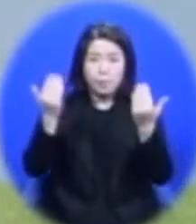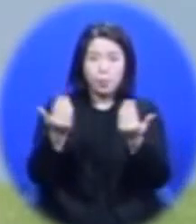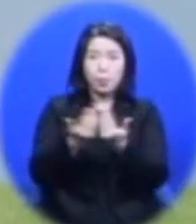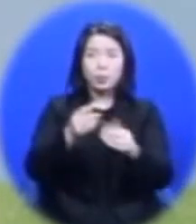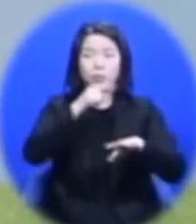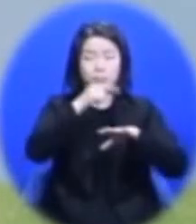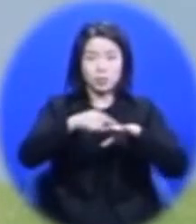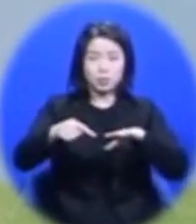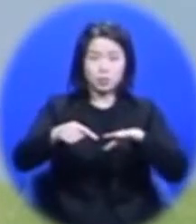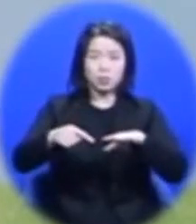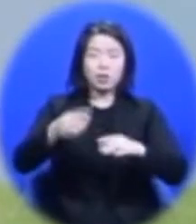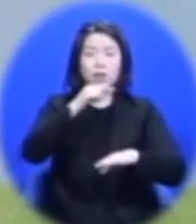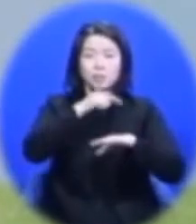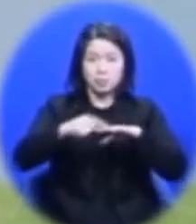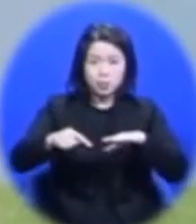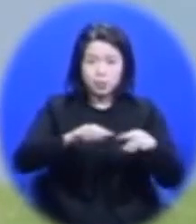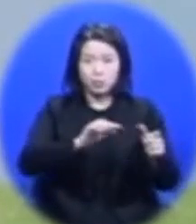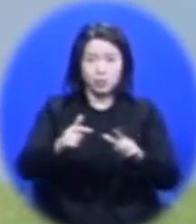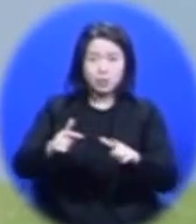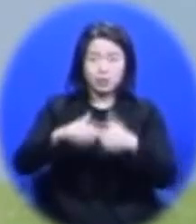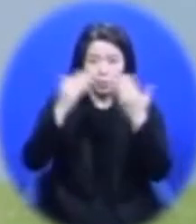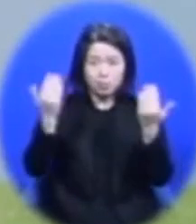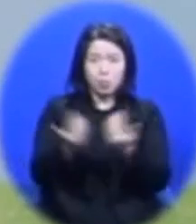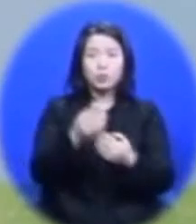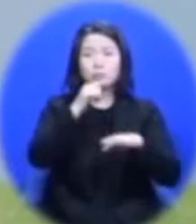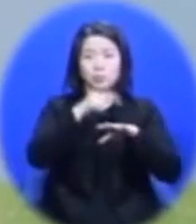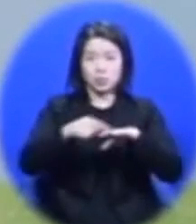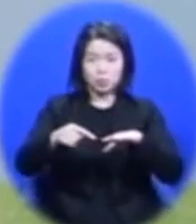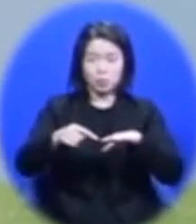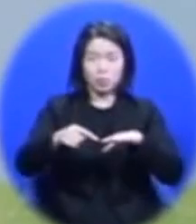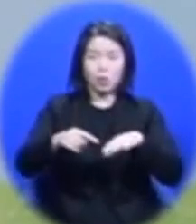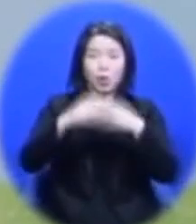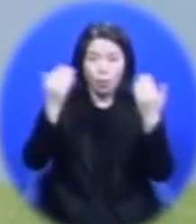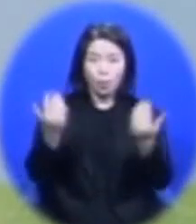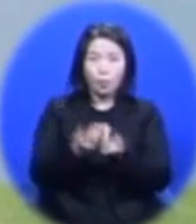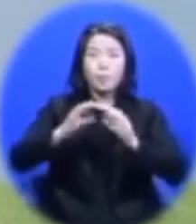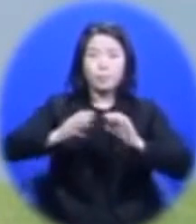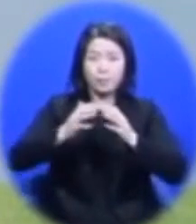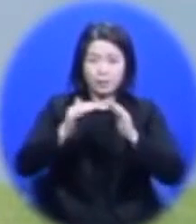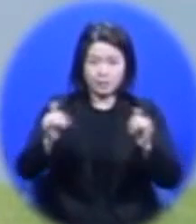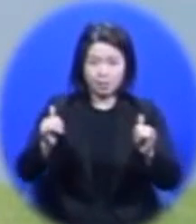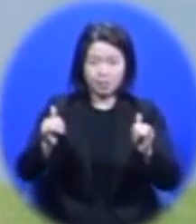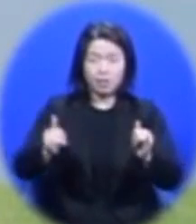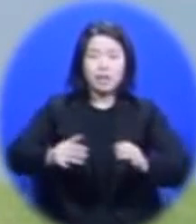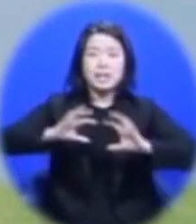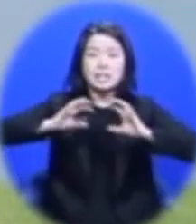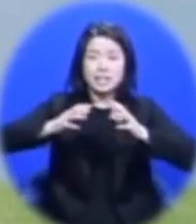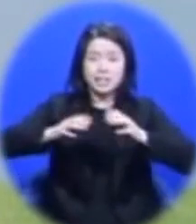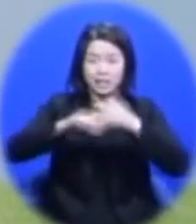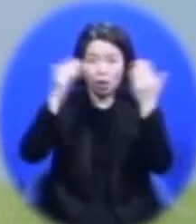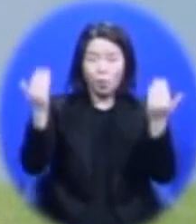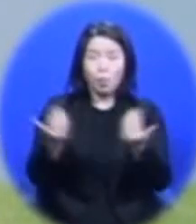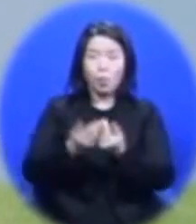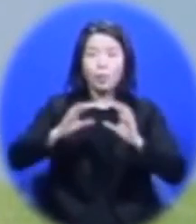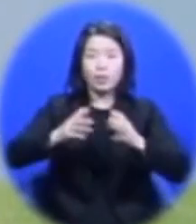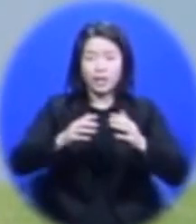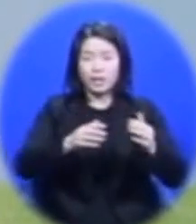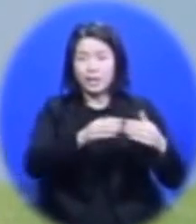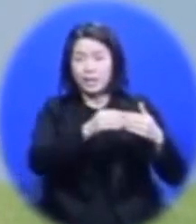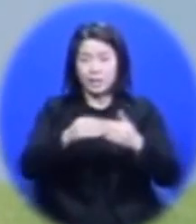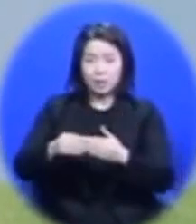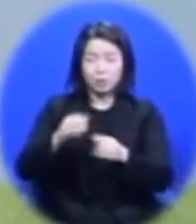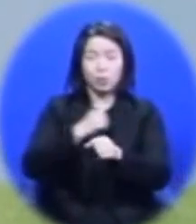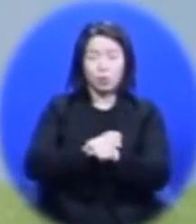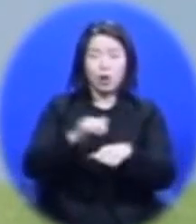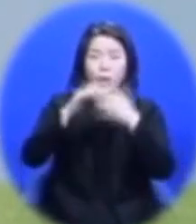민족, 민족들이, 모든 민족들이 온 백성을 세상의 온 나라를 인도하시니